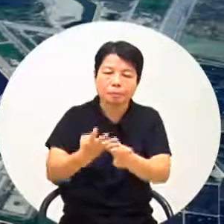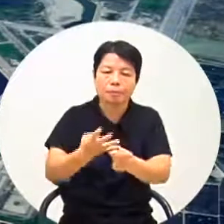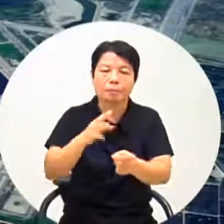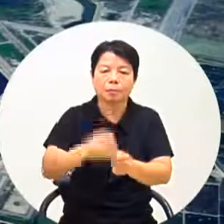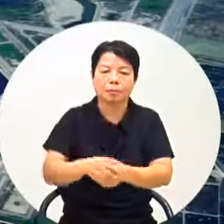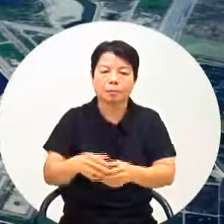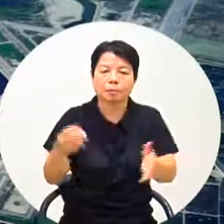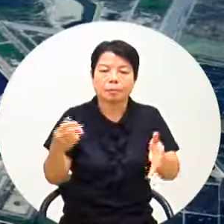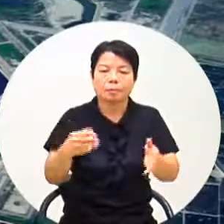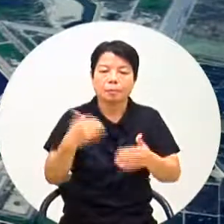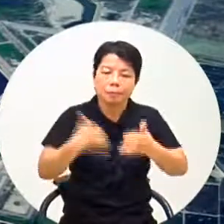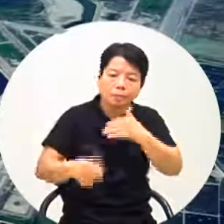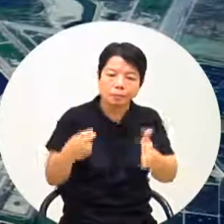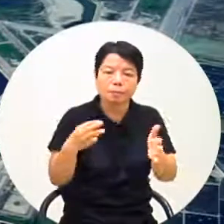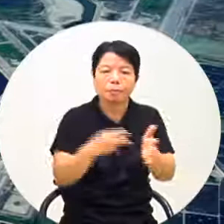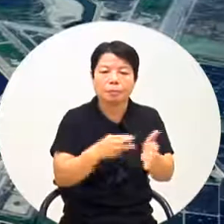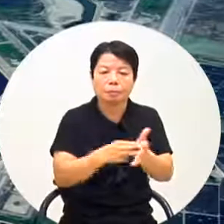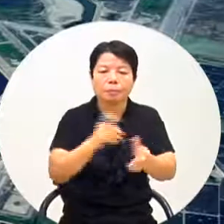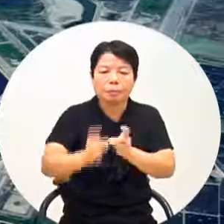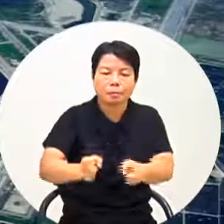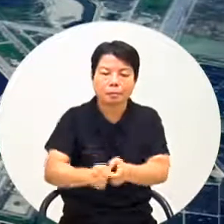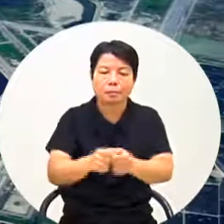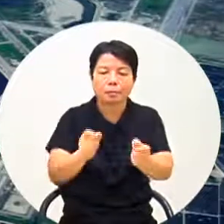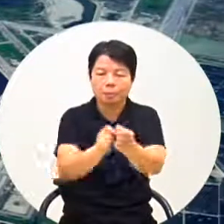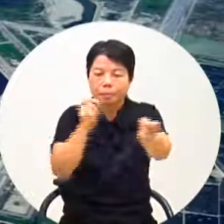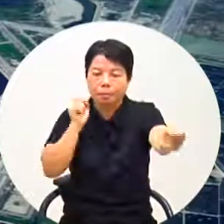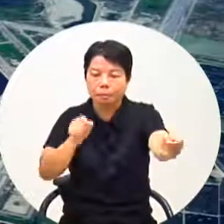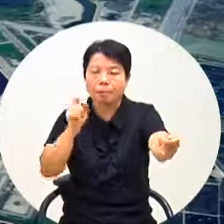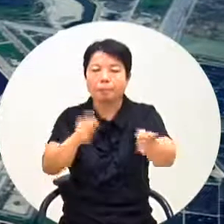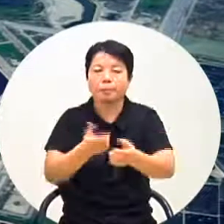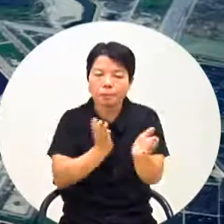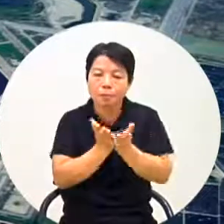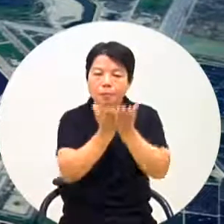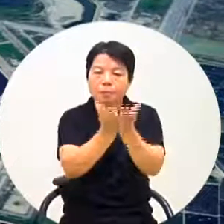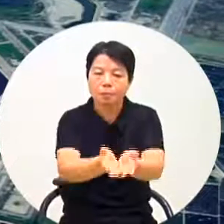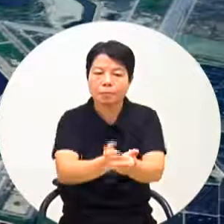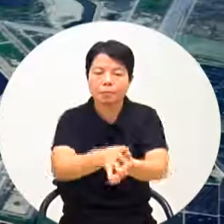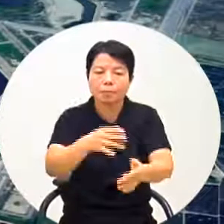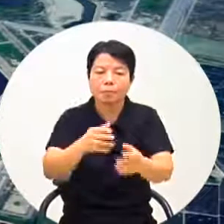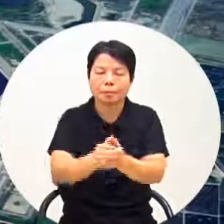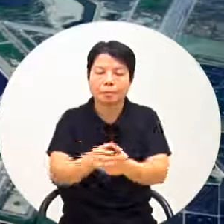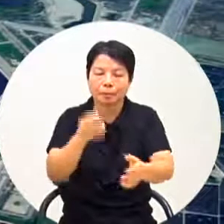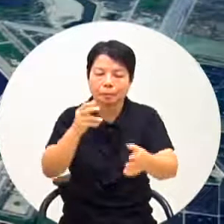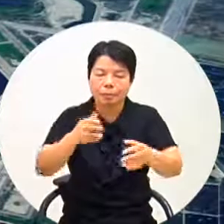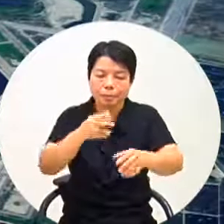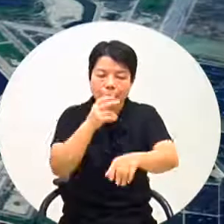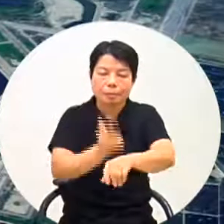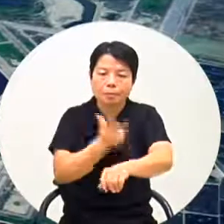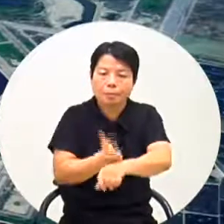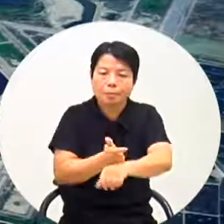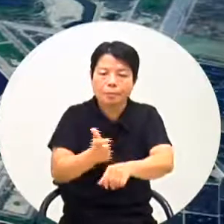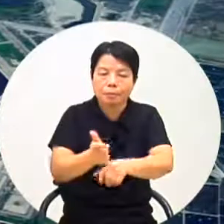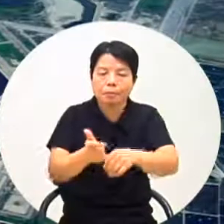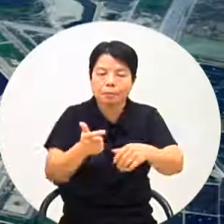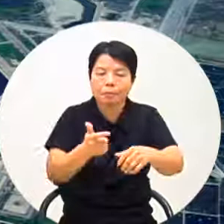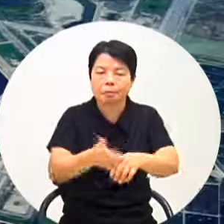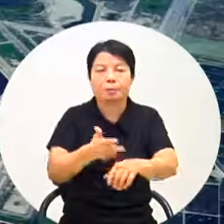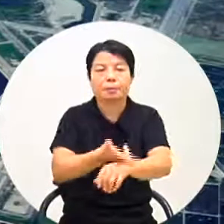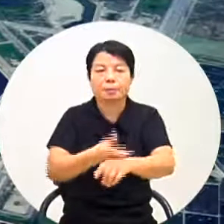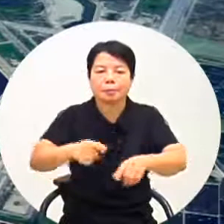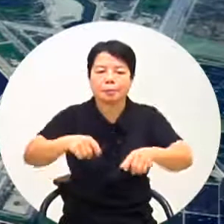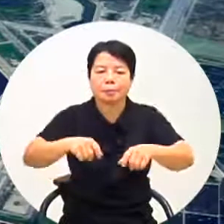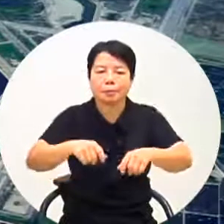达港远洋园区呢，远洋区呢建立海洋科技产业创新专区，那预计可创造产值，